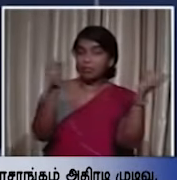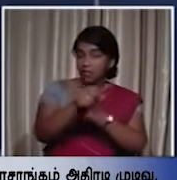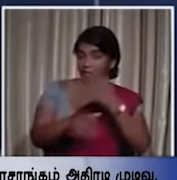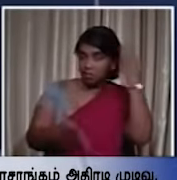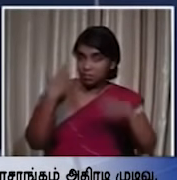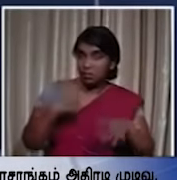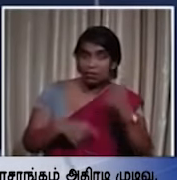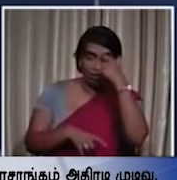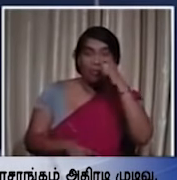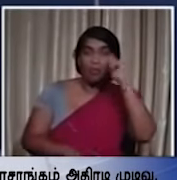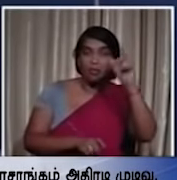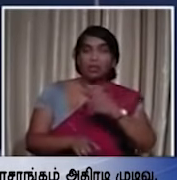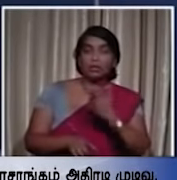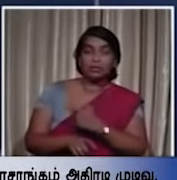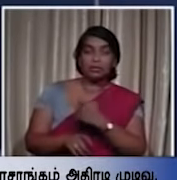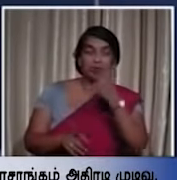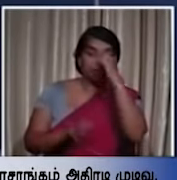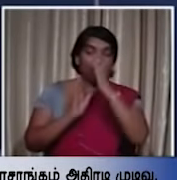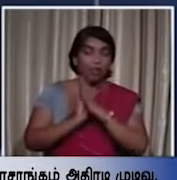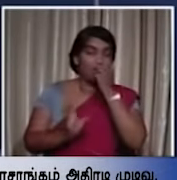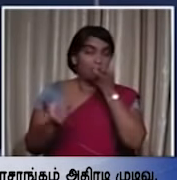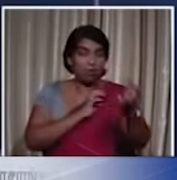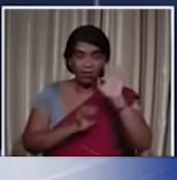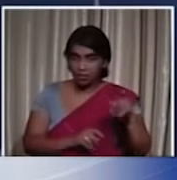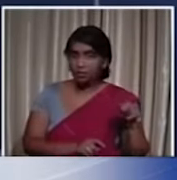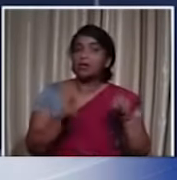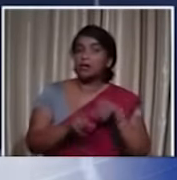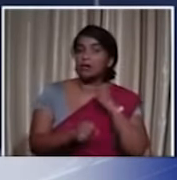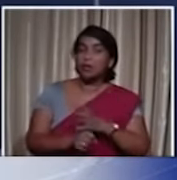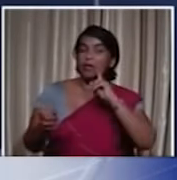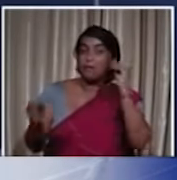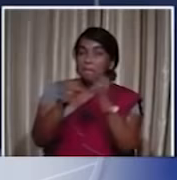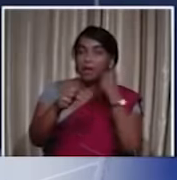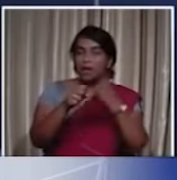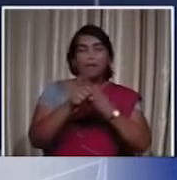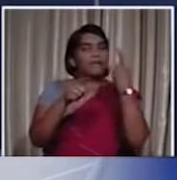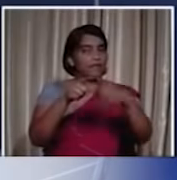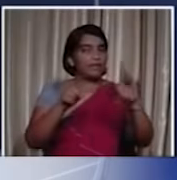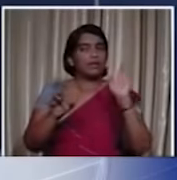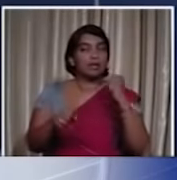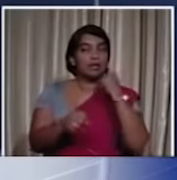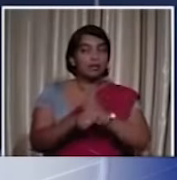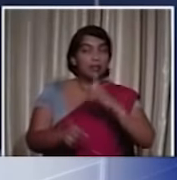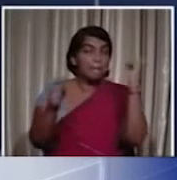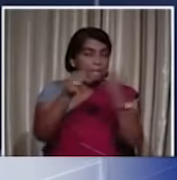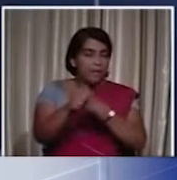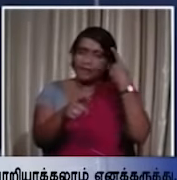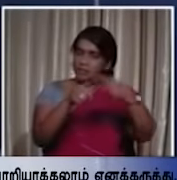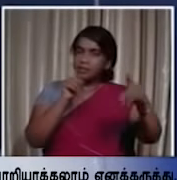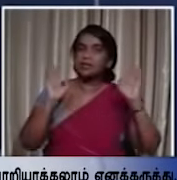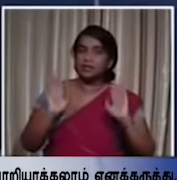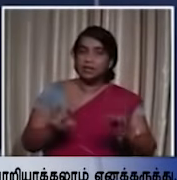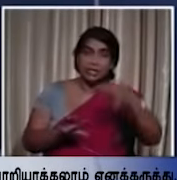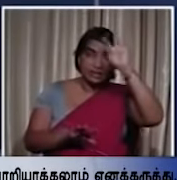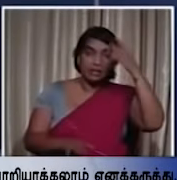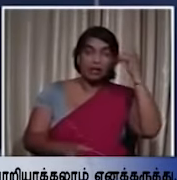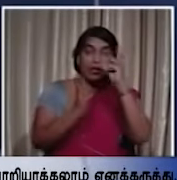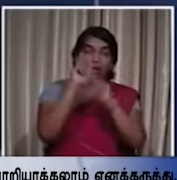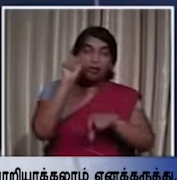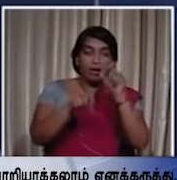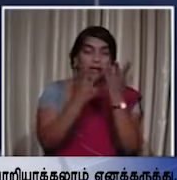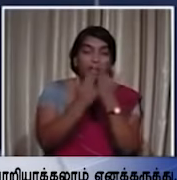நடத்தப்பட்டது. அவர்தான் அதற்கு பொறுப்பு. 2018 திருட்டுத்தனமான முறையில் மஹிந்த ராஜபக்சவை யார் பிரதமராக்கியது?